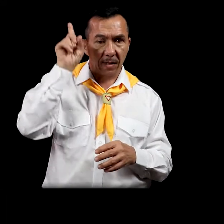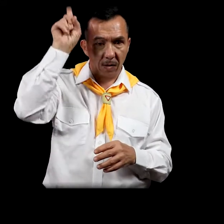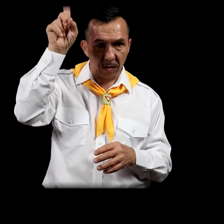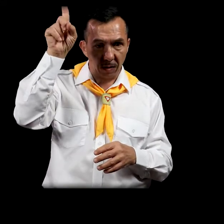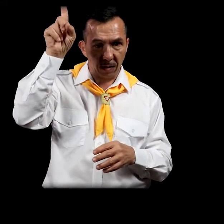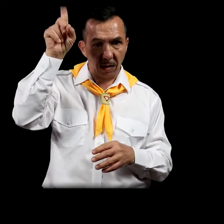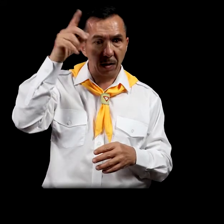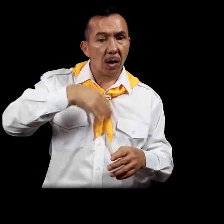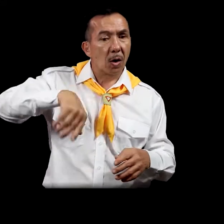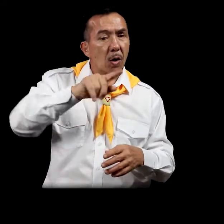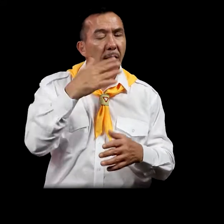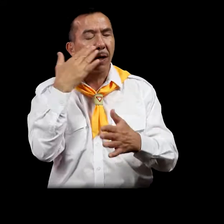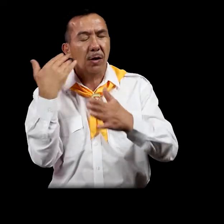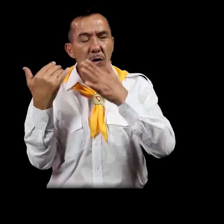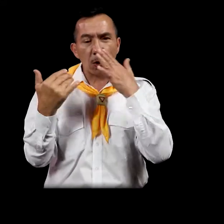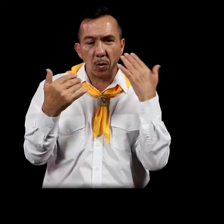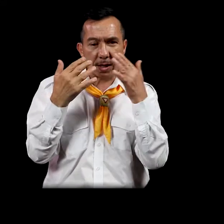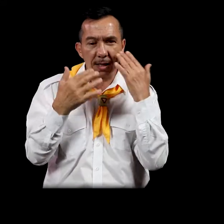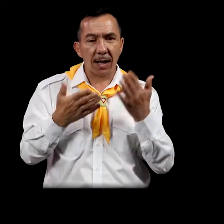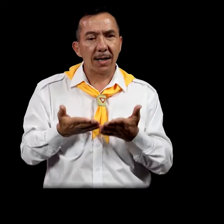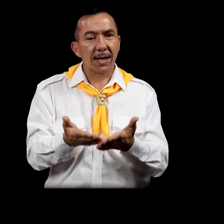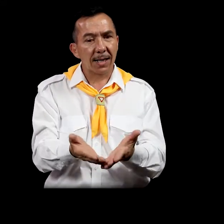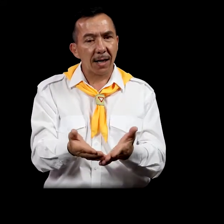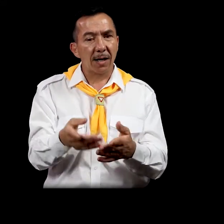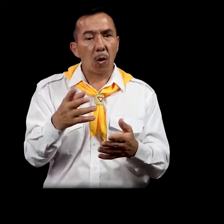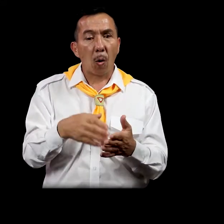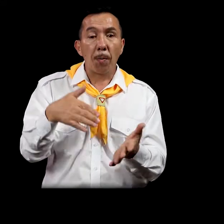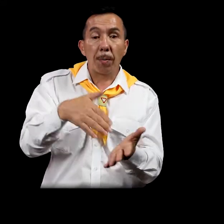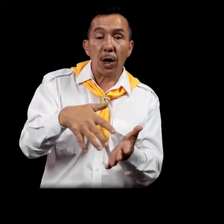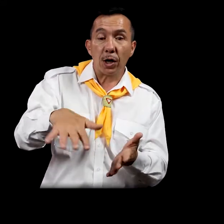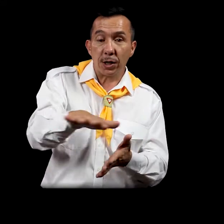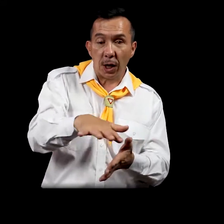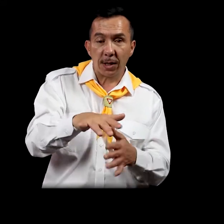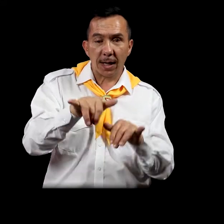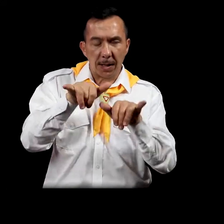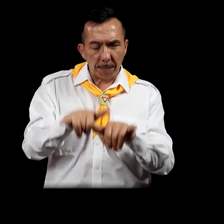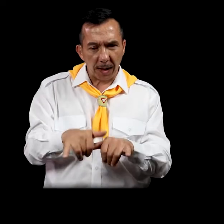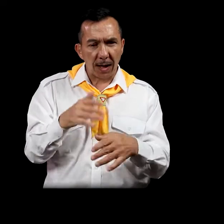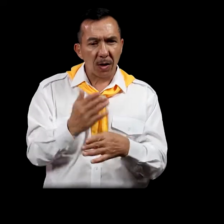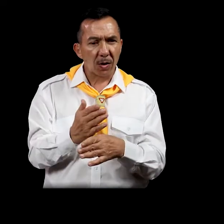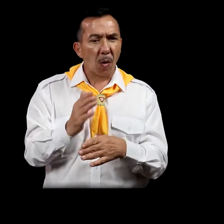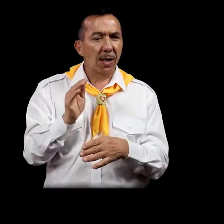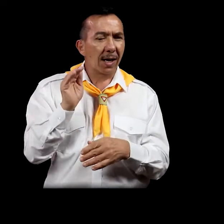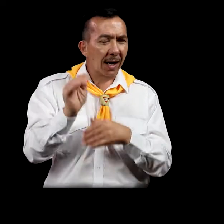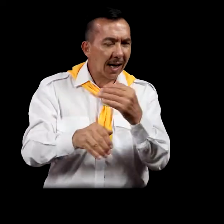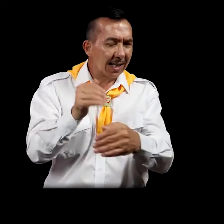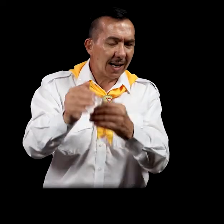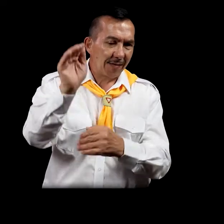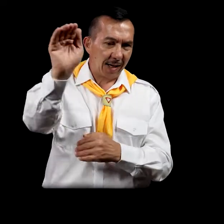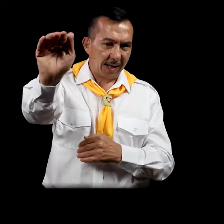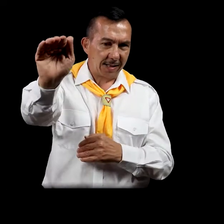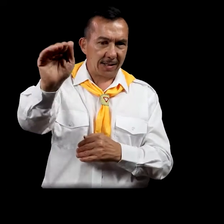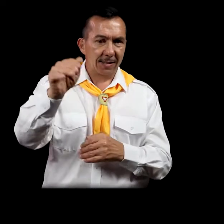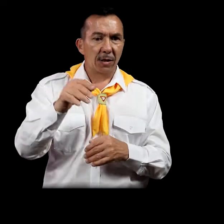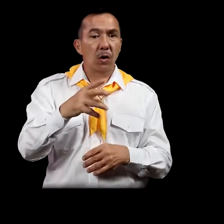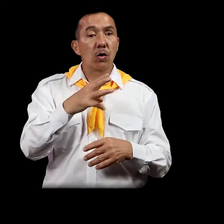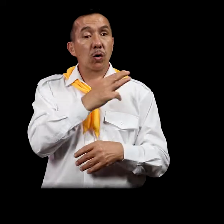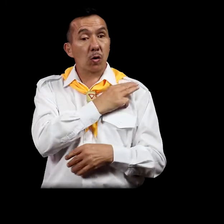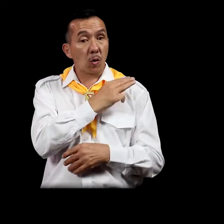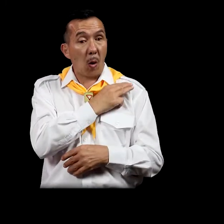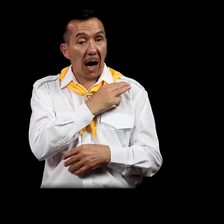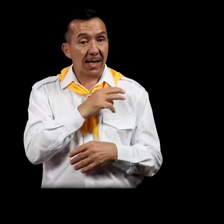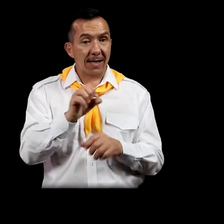sal julle in ander troost gee om by julle te bly tot in ewigheid.